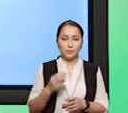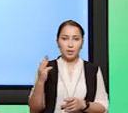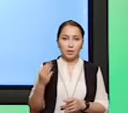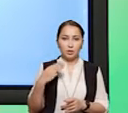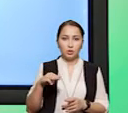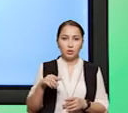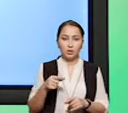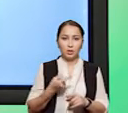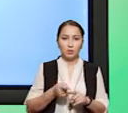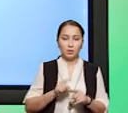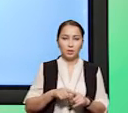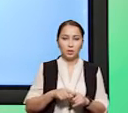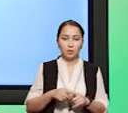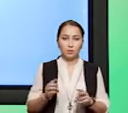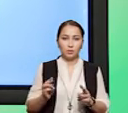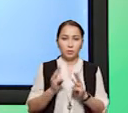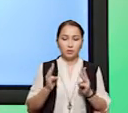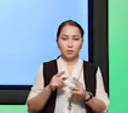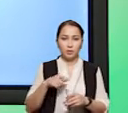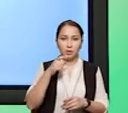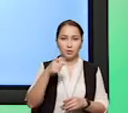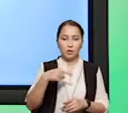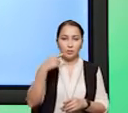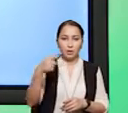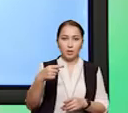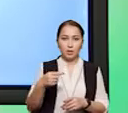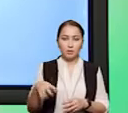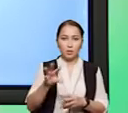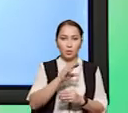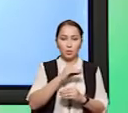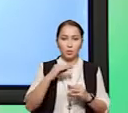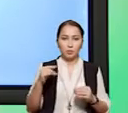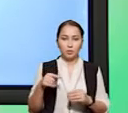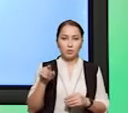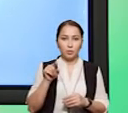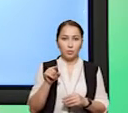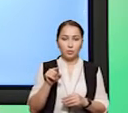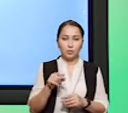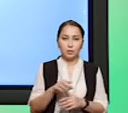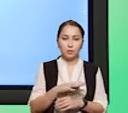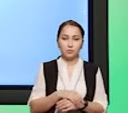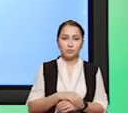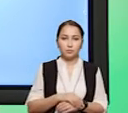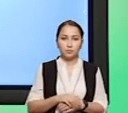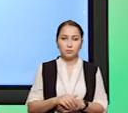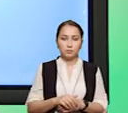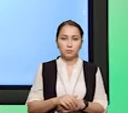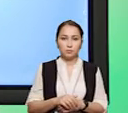Stern bu tajriba natijalarini e'lon qilganda, albatta ko'pchilik tomonidan unga e'tiroz bildira